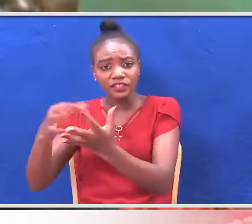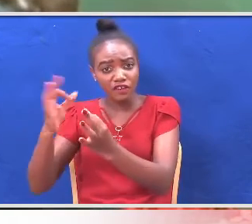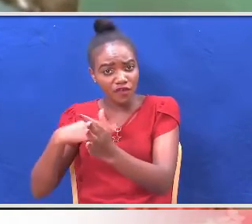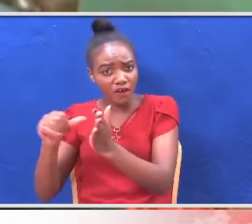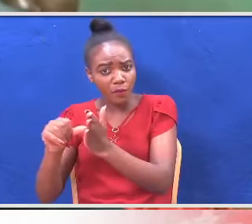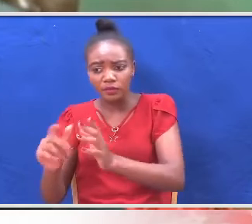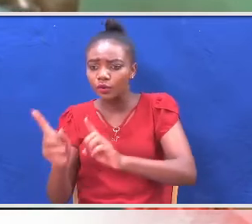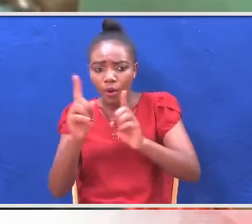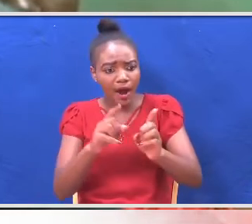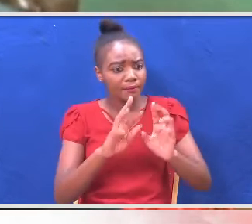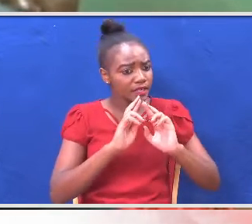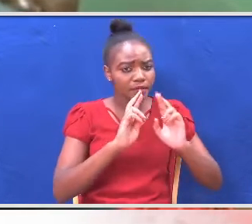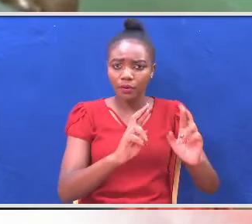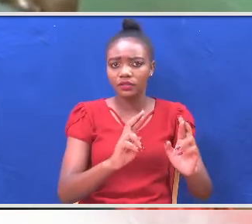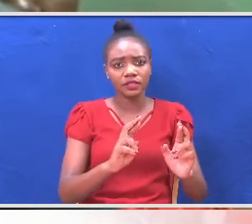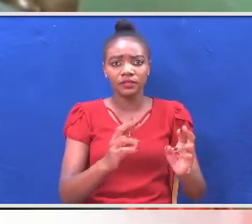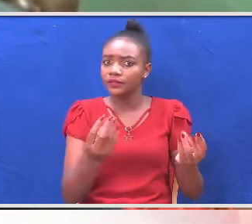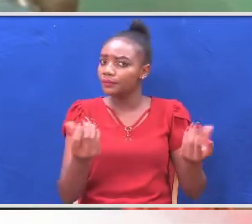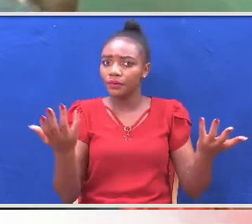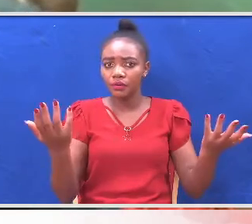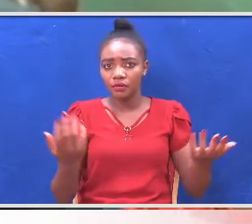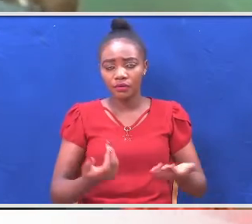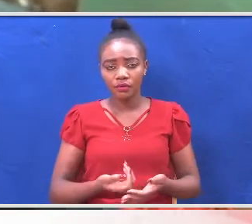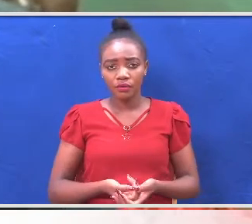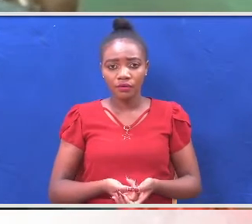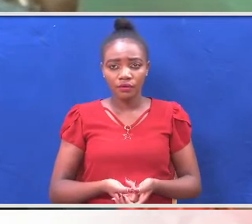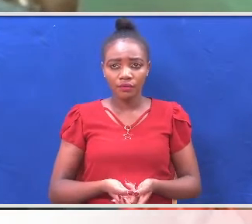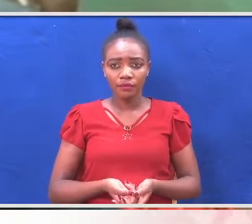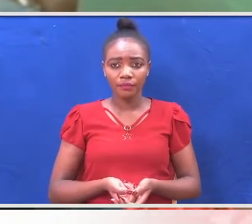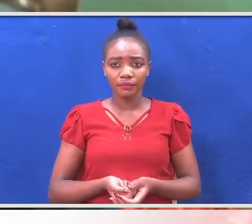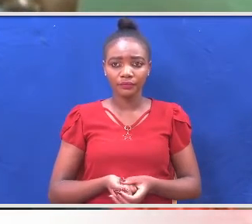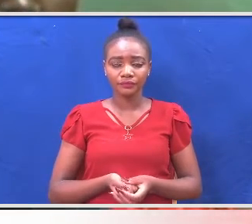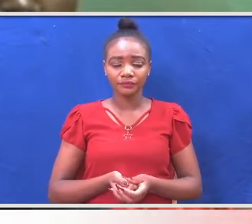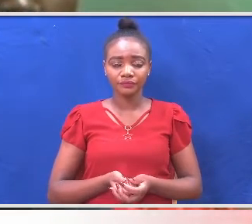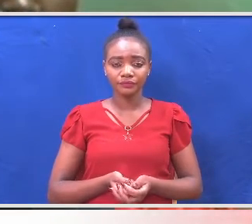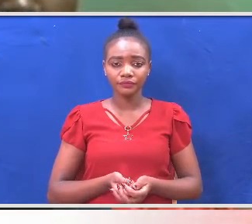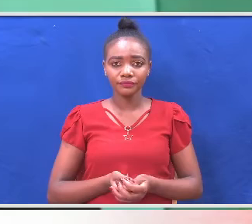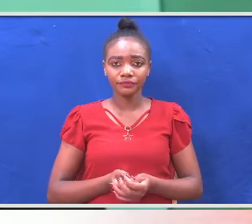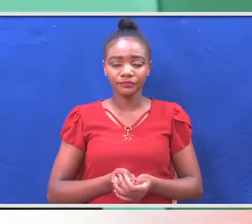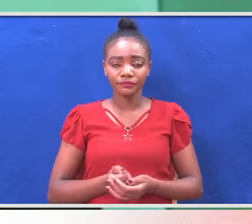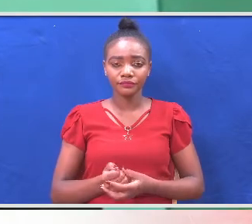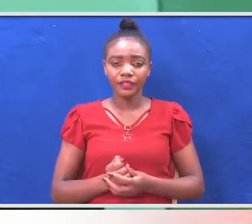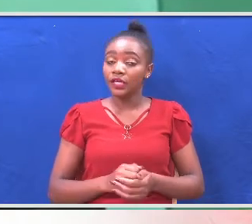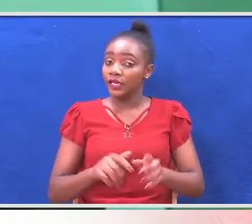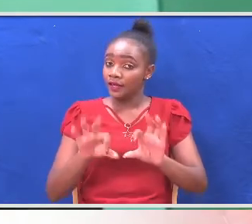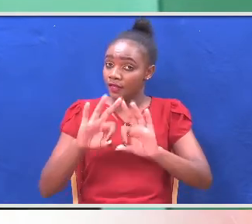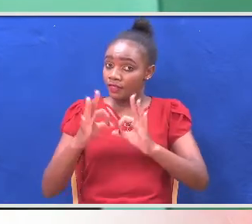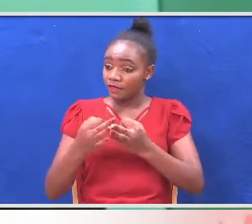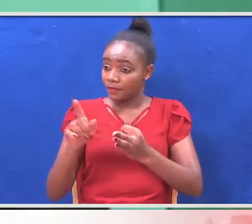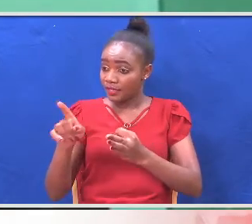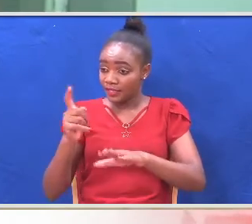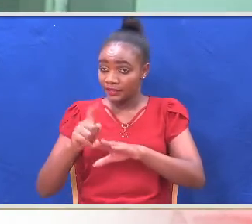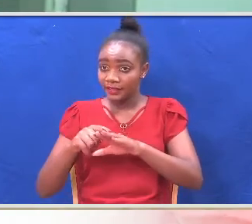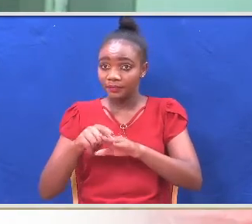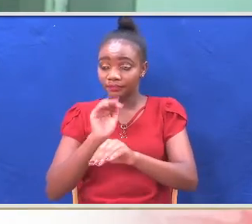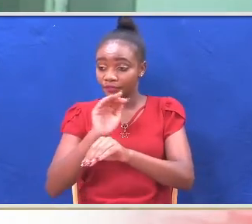there was no need ya yeye kufuta, angeenda hata kwa police station hapo aweze kupeana habari mahali anakuja achukuliwe. Familia hii na polisi ya haki,